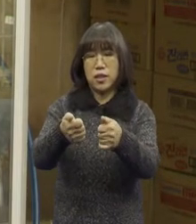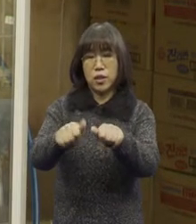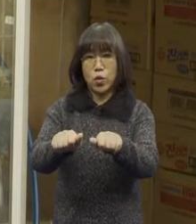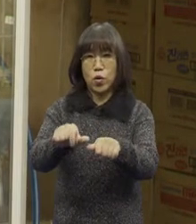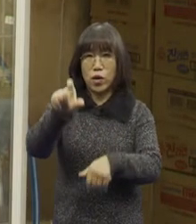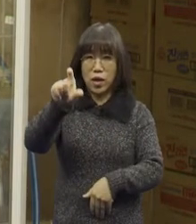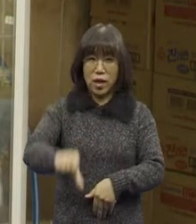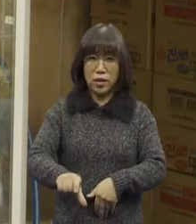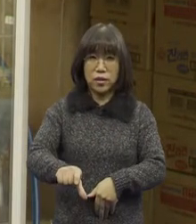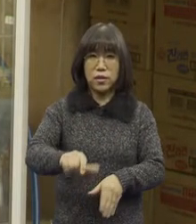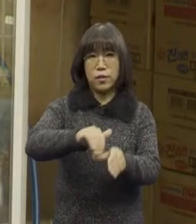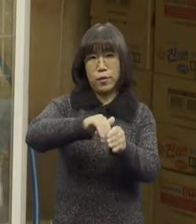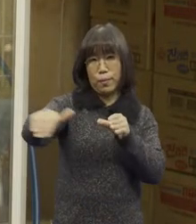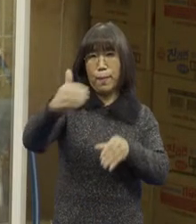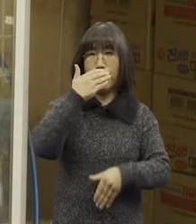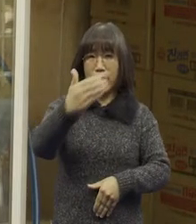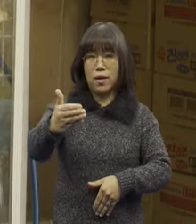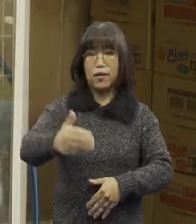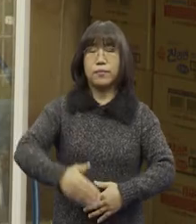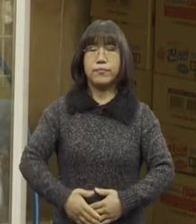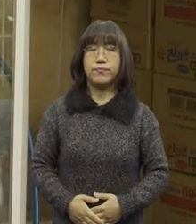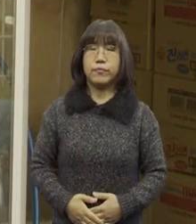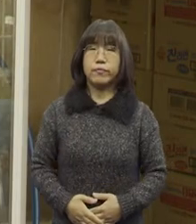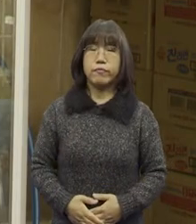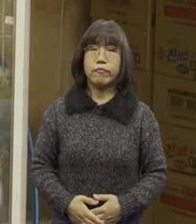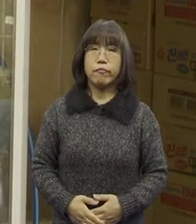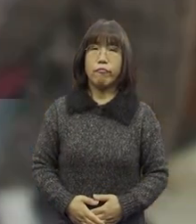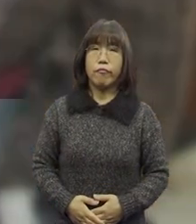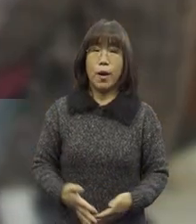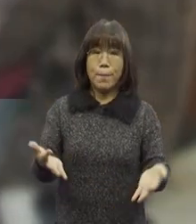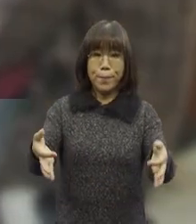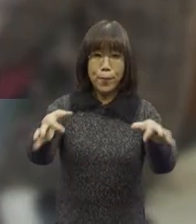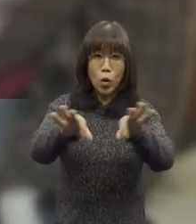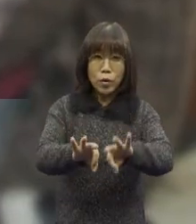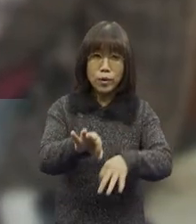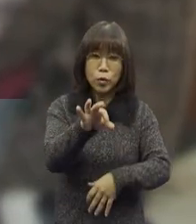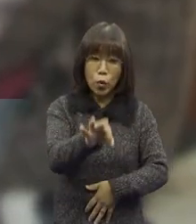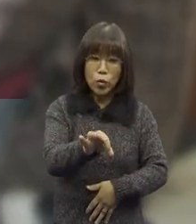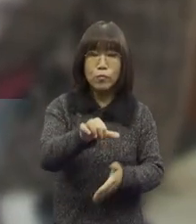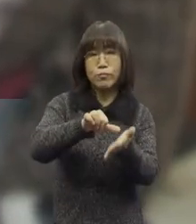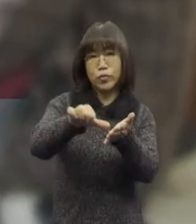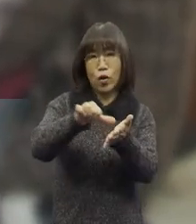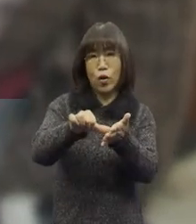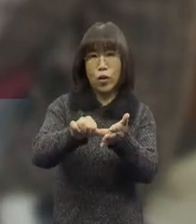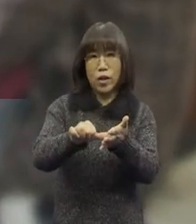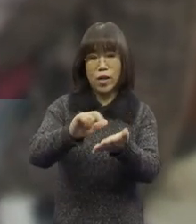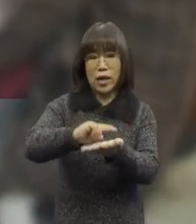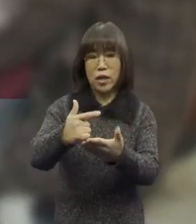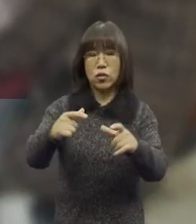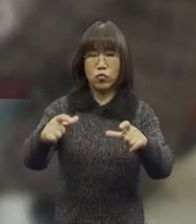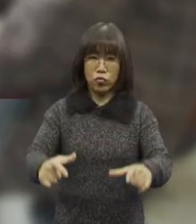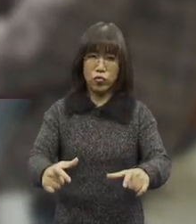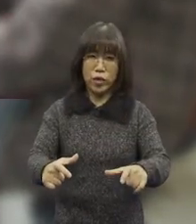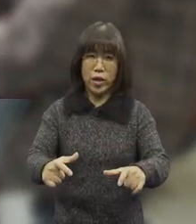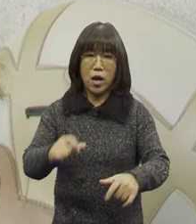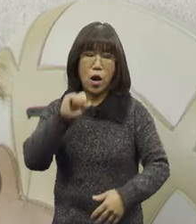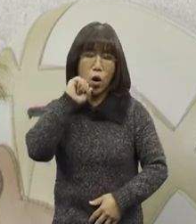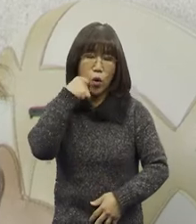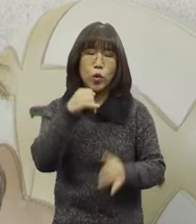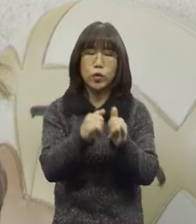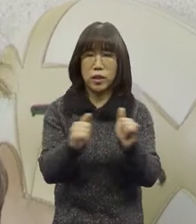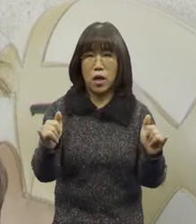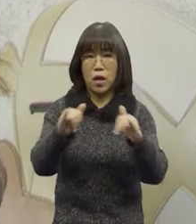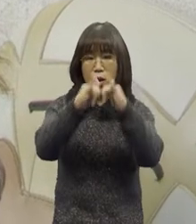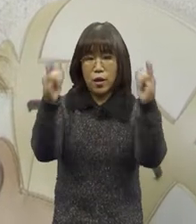신용카드 정리 포인트도 일정부분 기부할 수 있습니다 모금된 기부금 과 물품은 강서구 늬 저소득